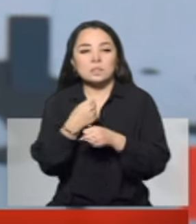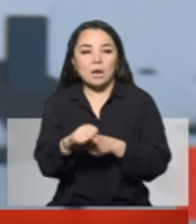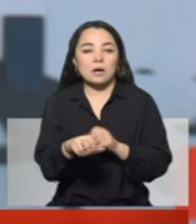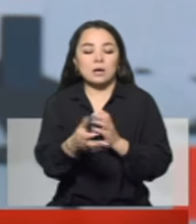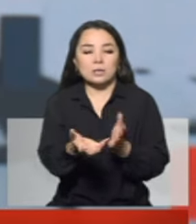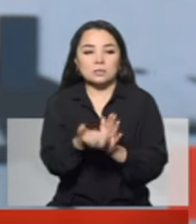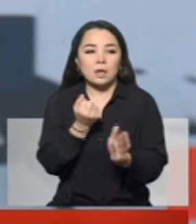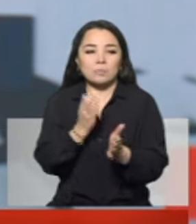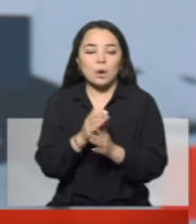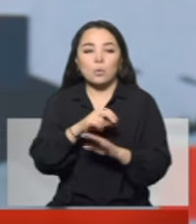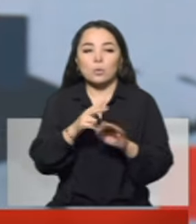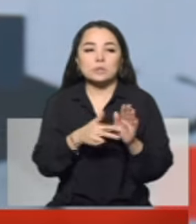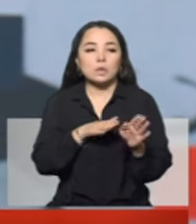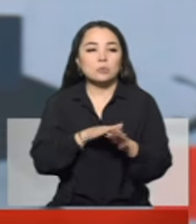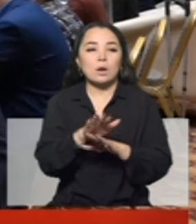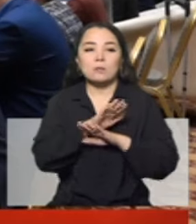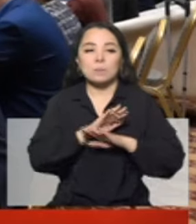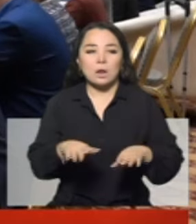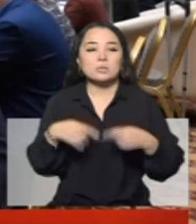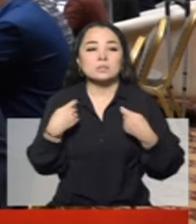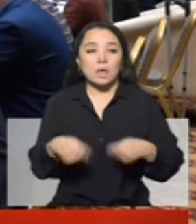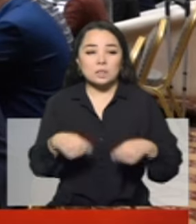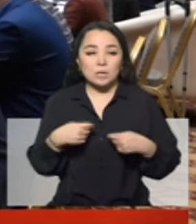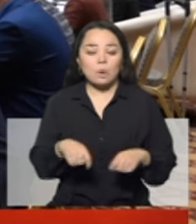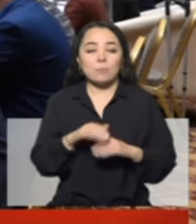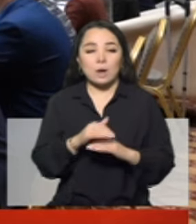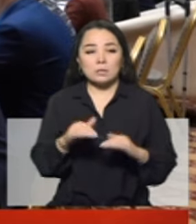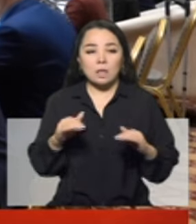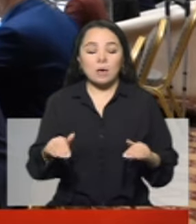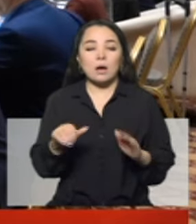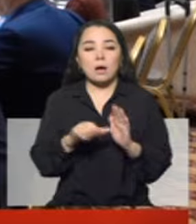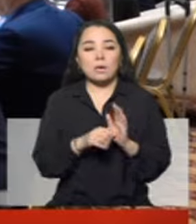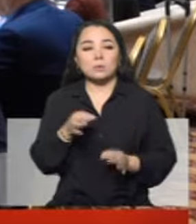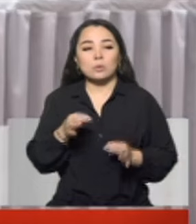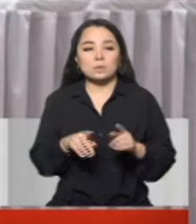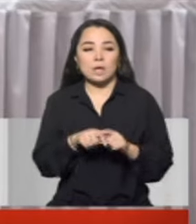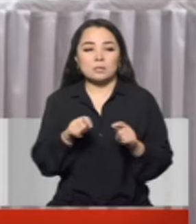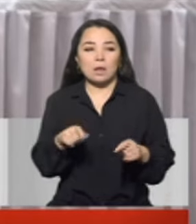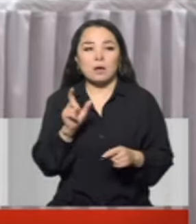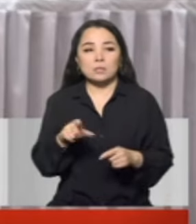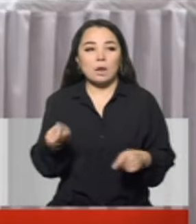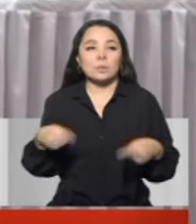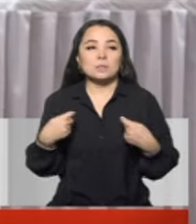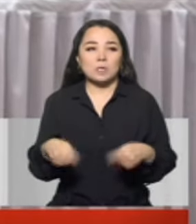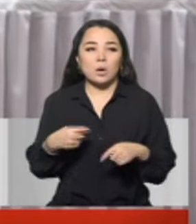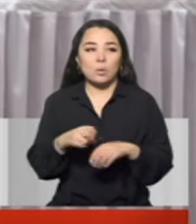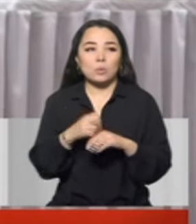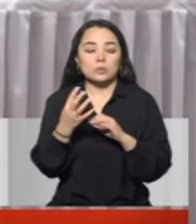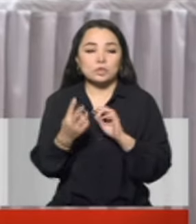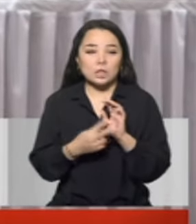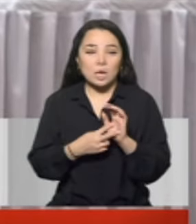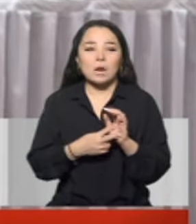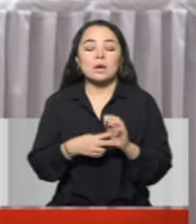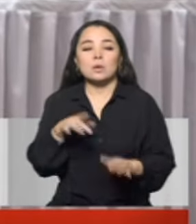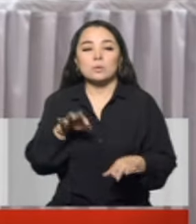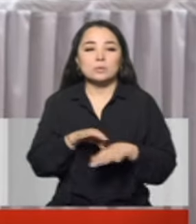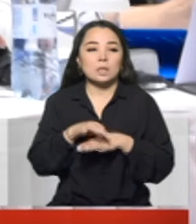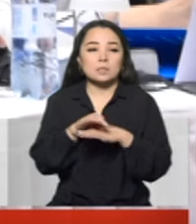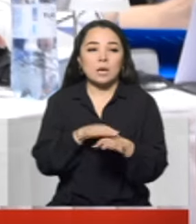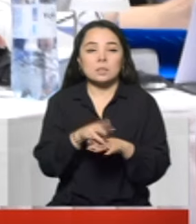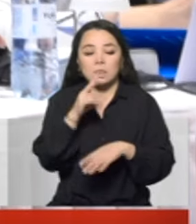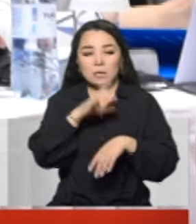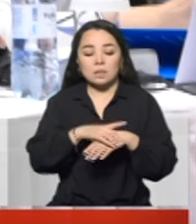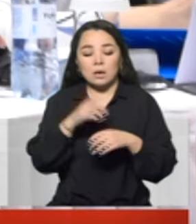Ал кәмелет жасына толмаған балаларды сату бойынша 6 қылмыстық іс тіркелген. Адам саудасы бойынша 17 іс қаралған. Мұны Ішкі